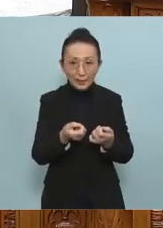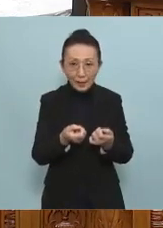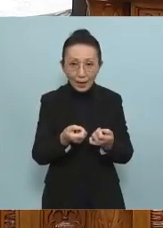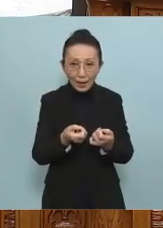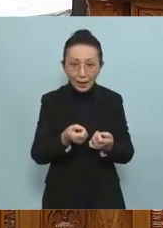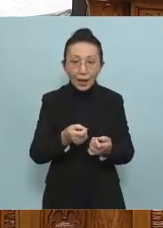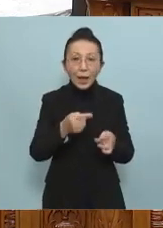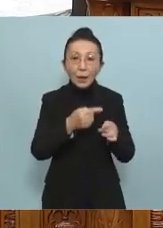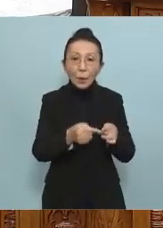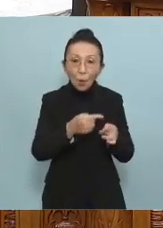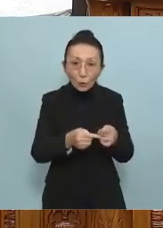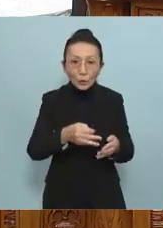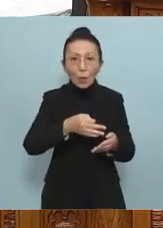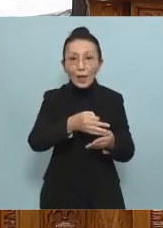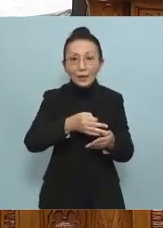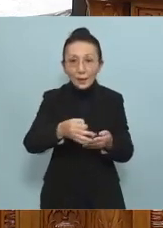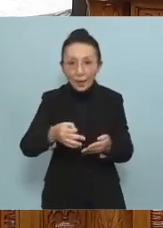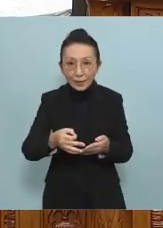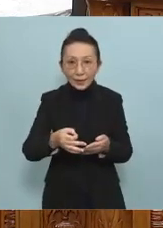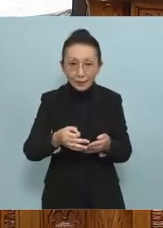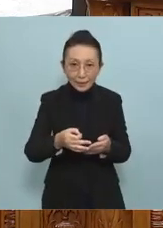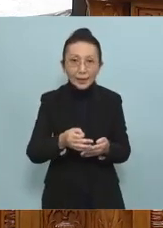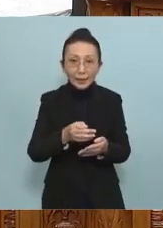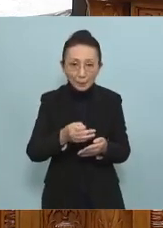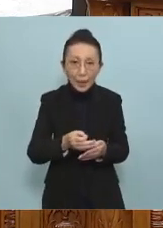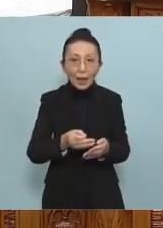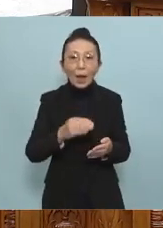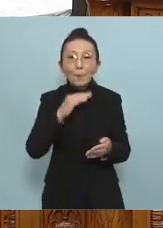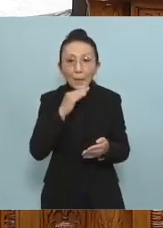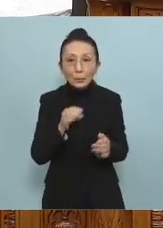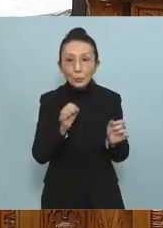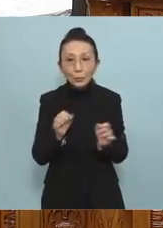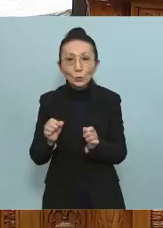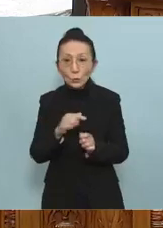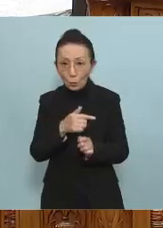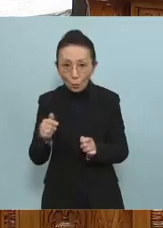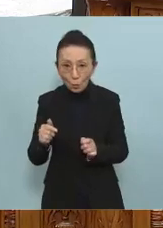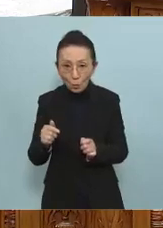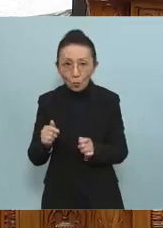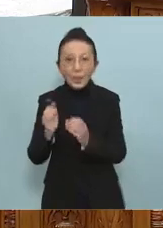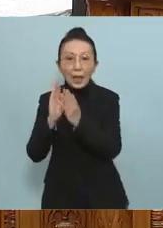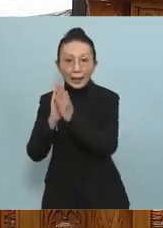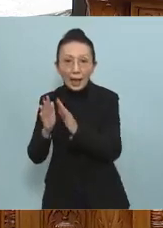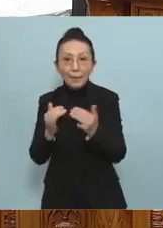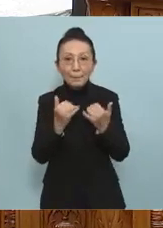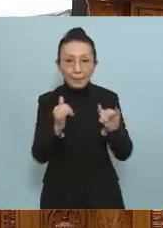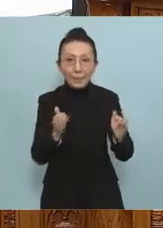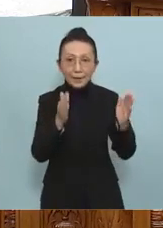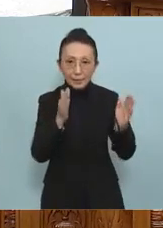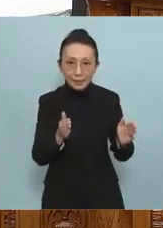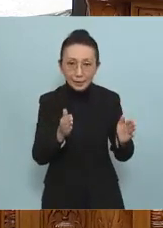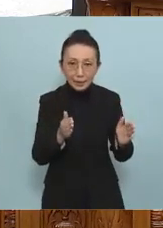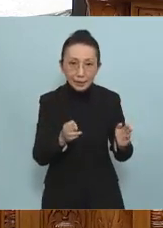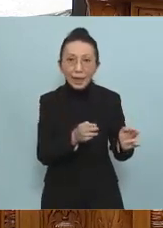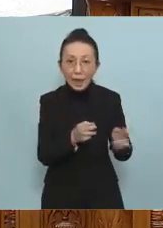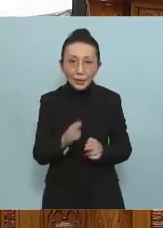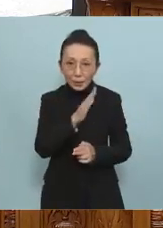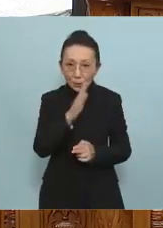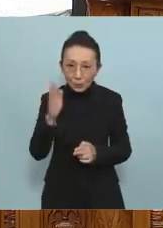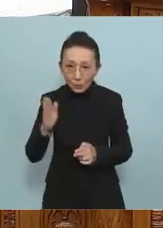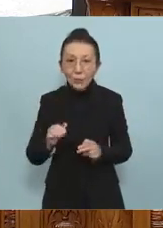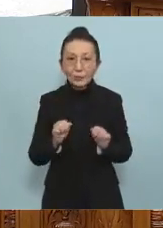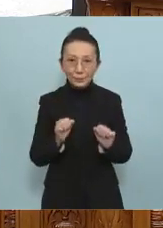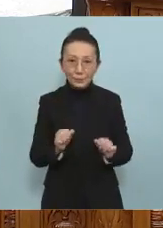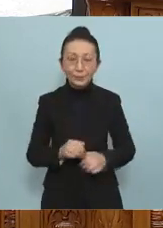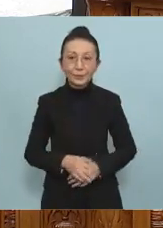予などについて柔軟に対応するよう、官民の金融機関に対して配慮を要請しております。加